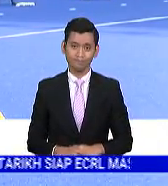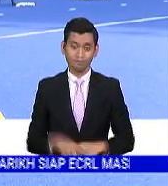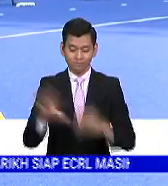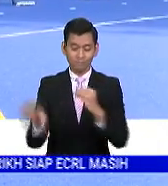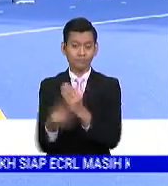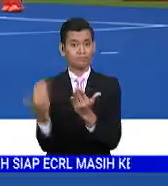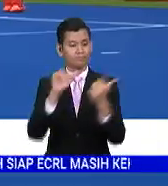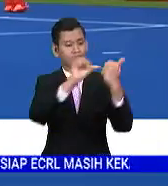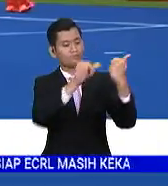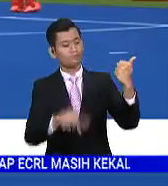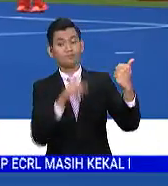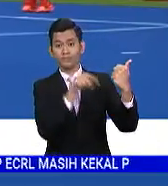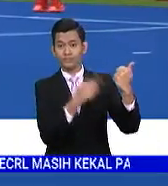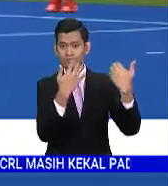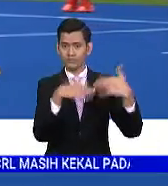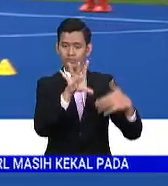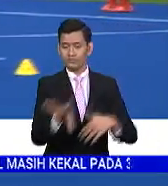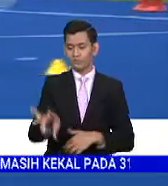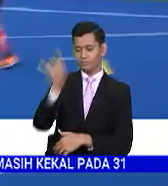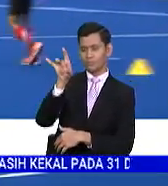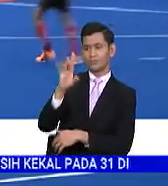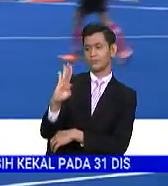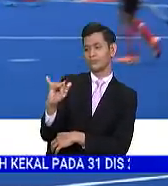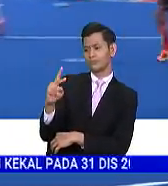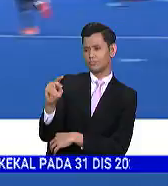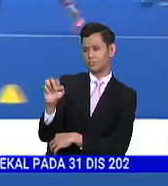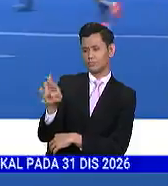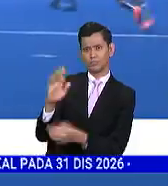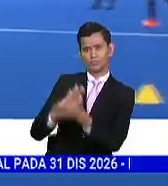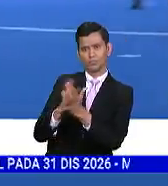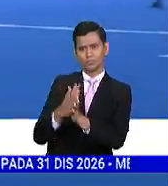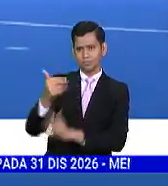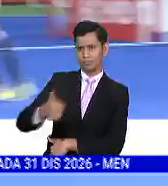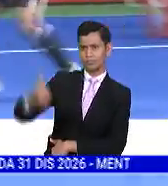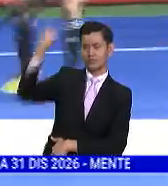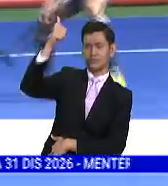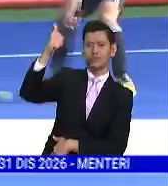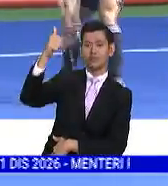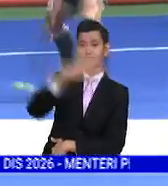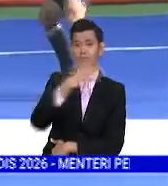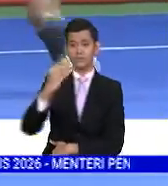Tambahnya jawatankuasa pertandingan MHC juga telah melantik Vino Anand sebagai pengarah kejohanan dan dibantu 2 penerus